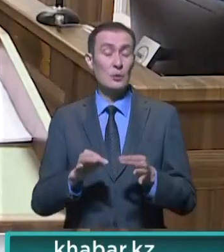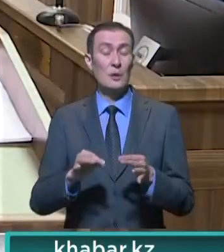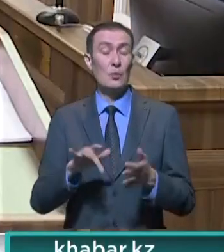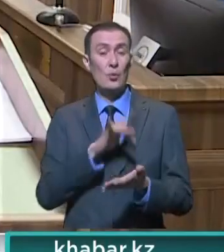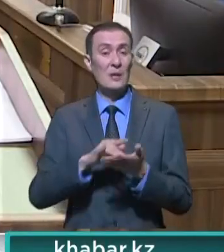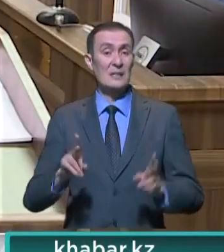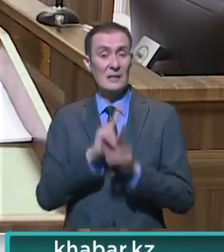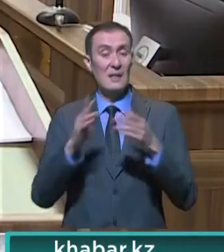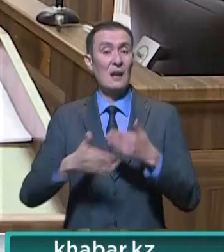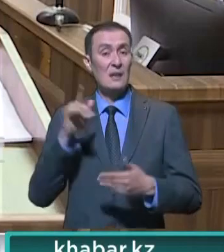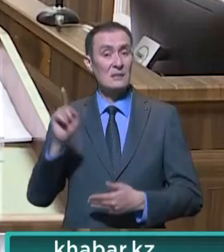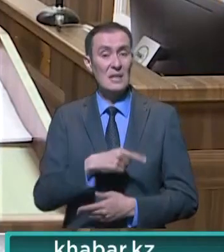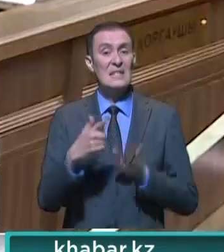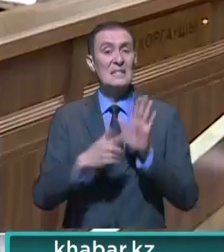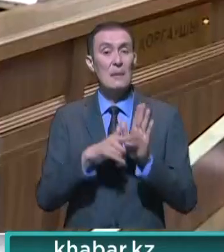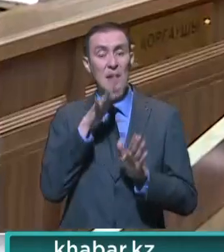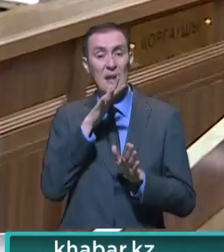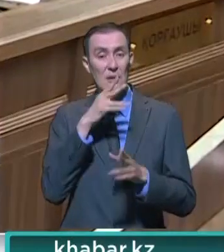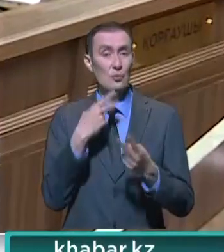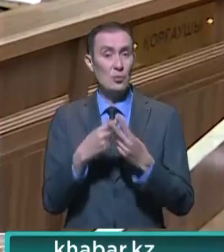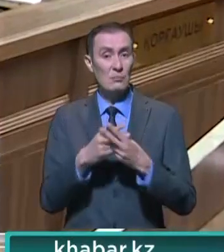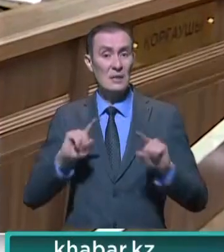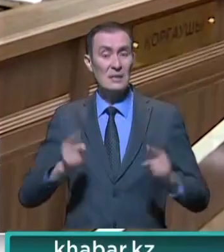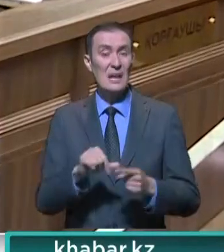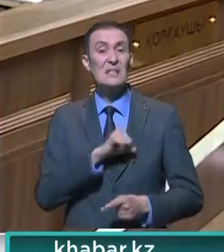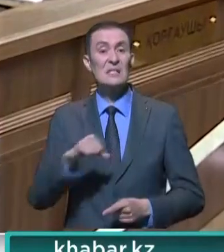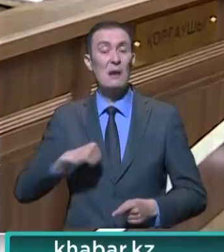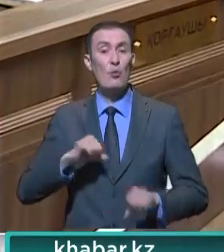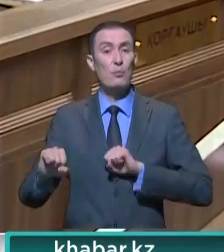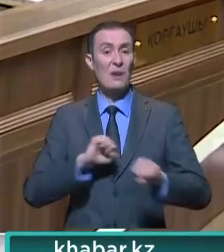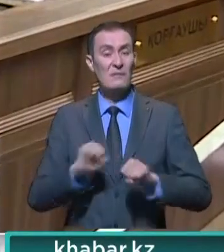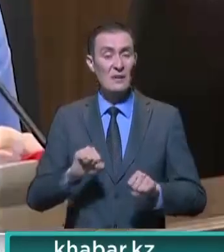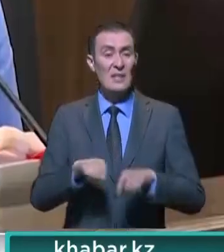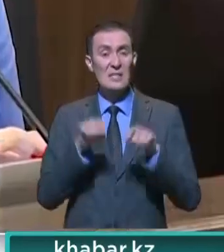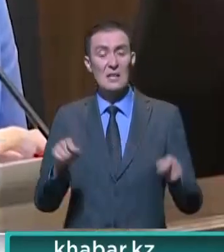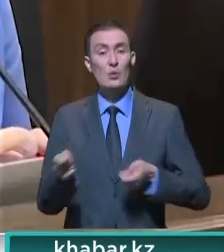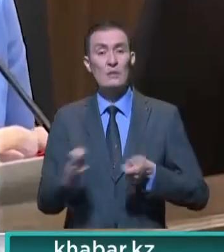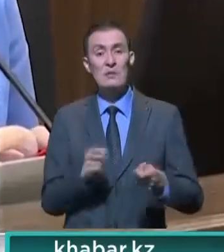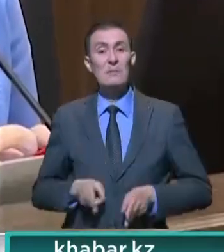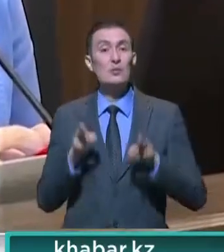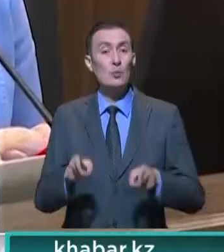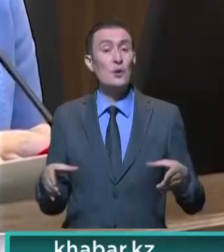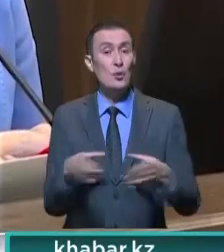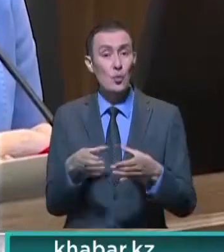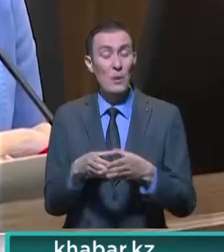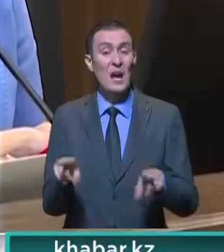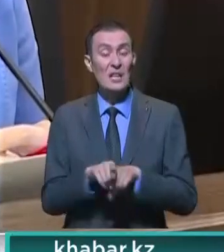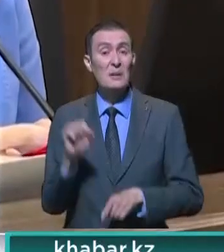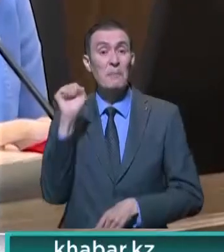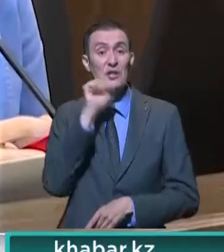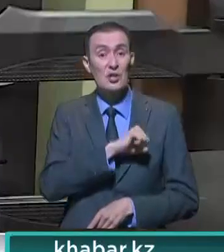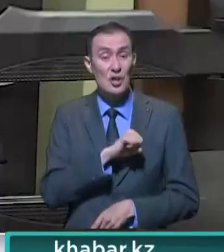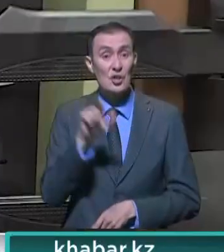Астаны назначил ей наказание в виде 7 лет лишения свободы за самоуправство, создание и руководство преступной группы, а также